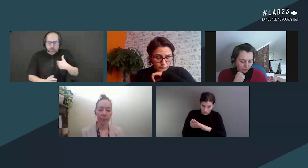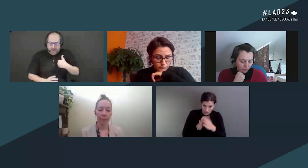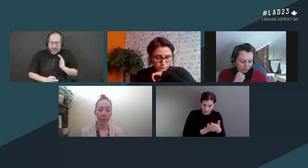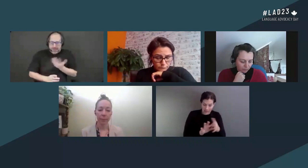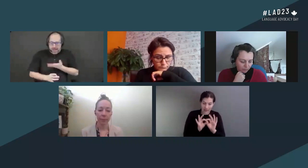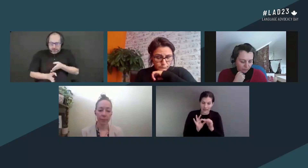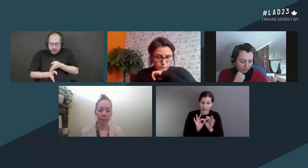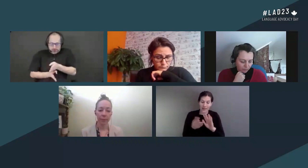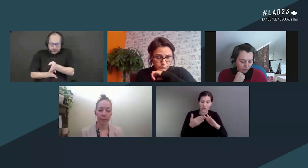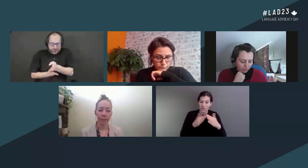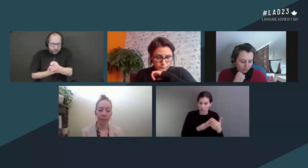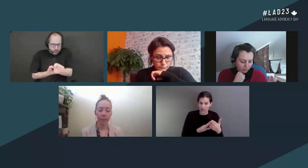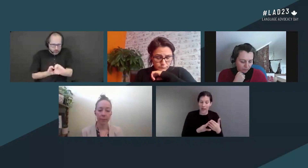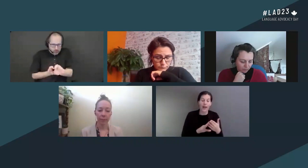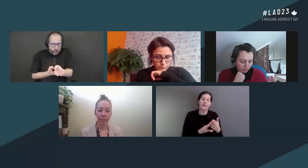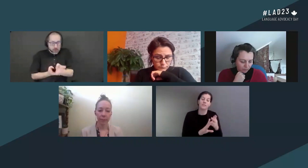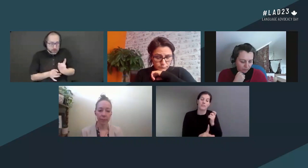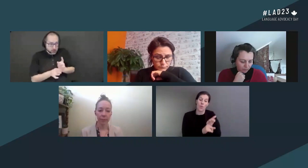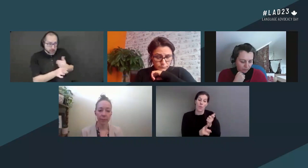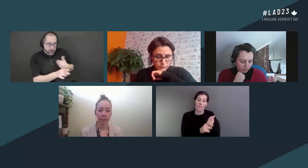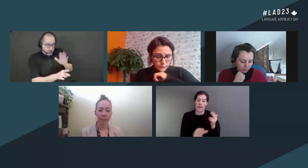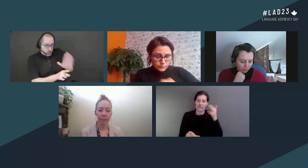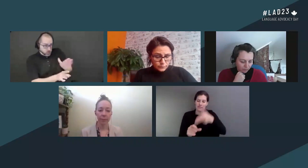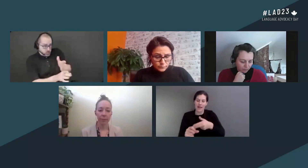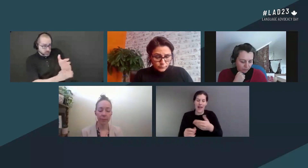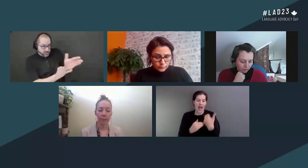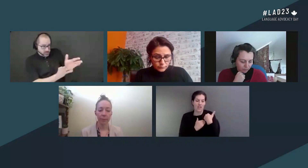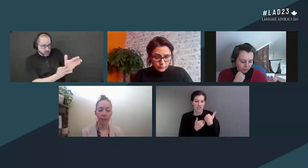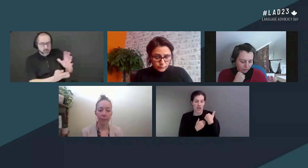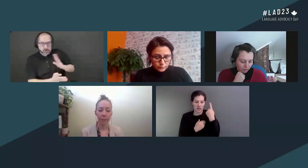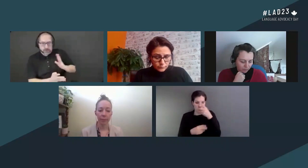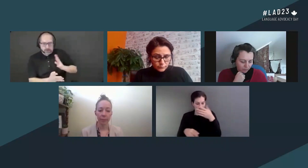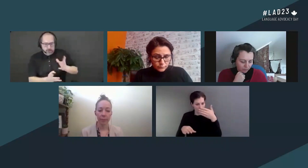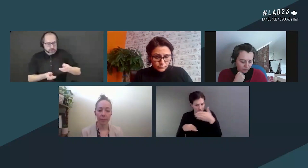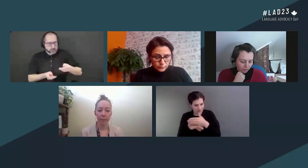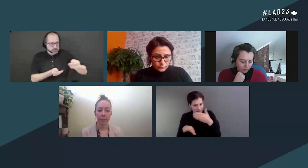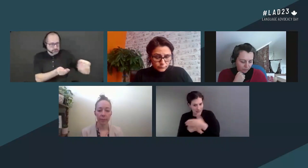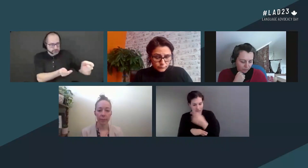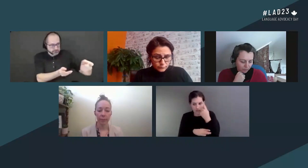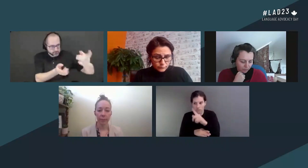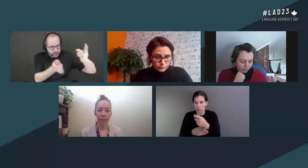mais je sais que dans d'autres agences d'établissement